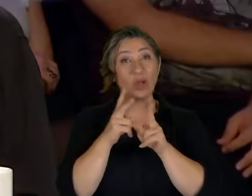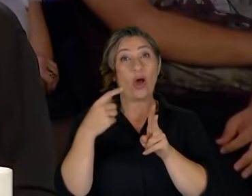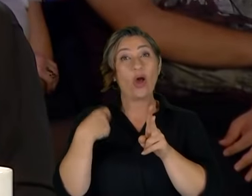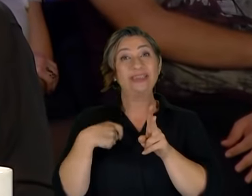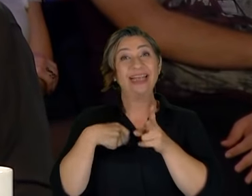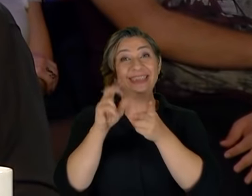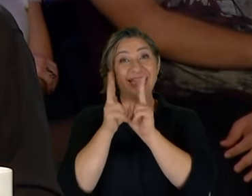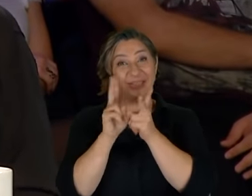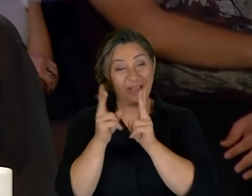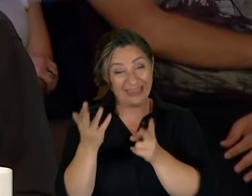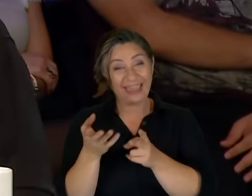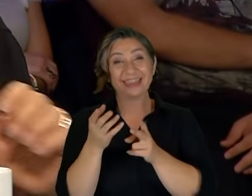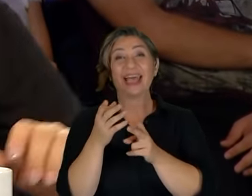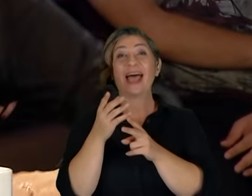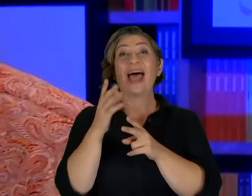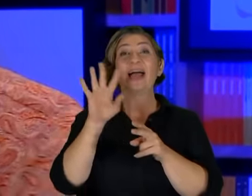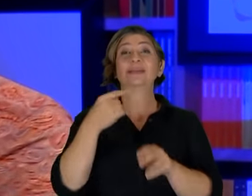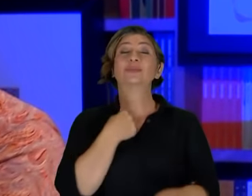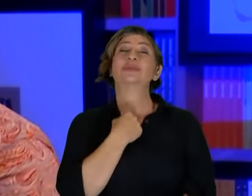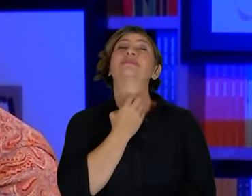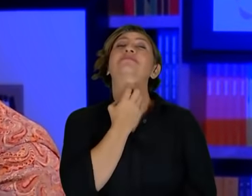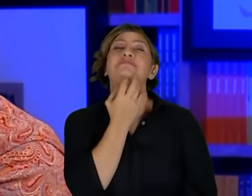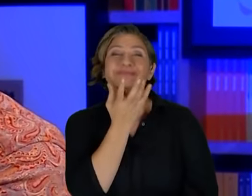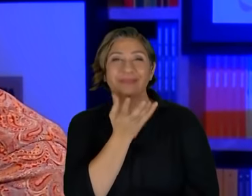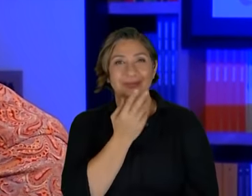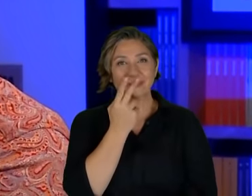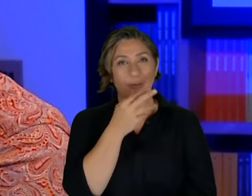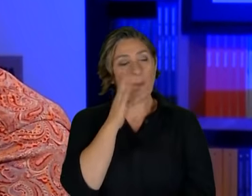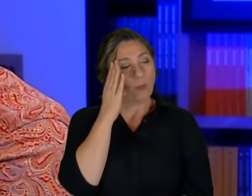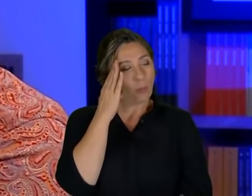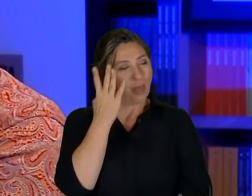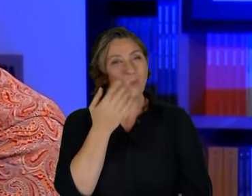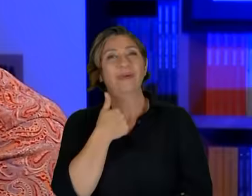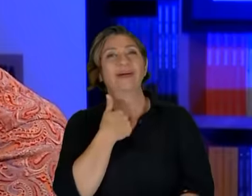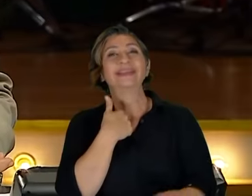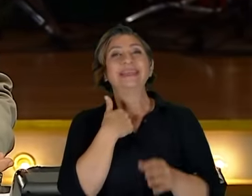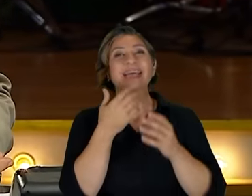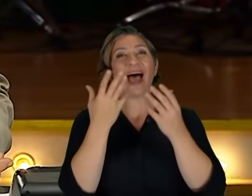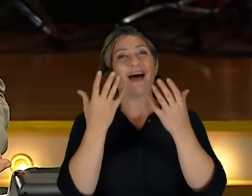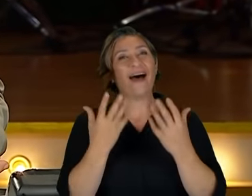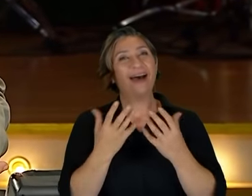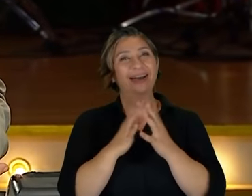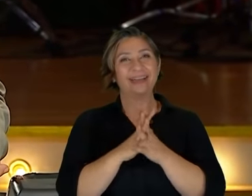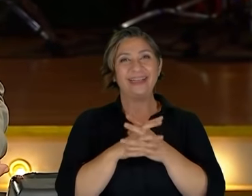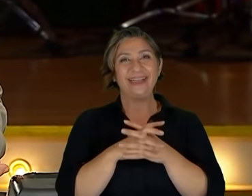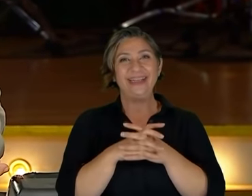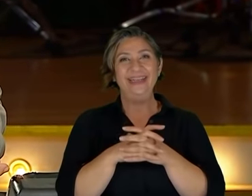özel tiyatrolardan arkadaşları değil mi hepsi? Merhaba canım. Nasılsın?